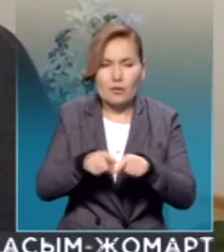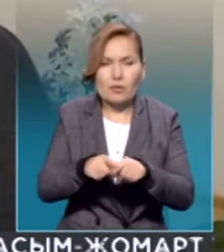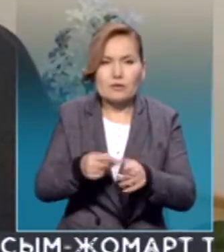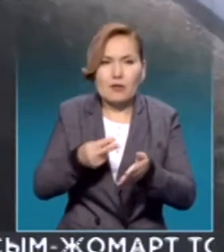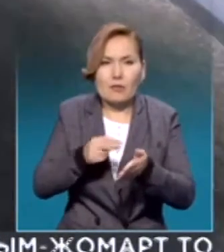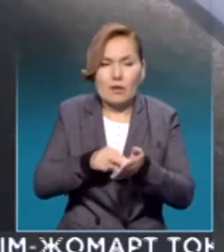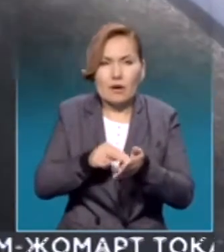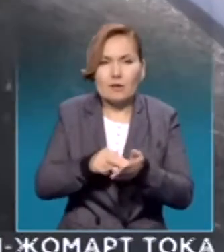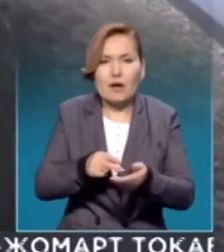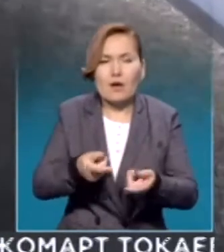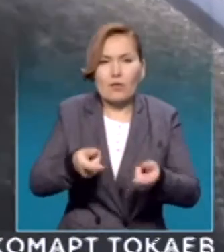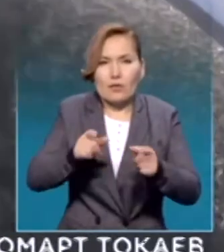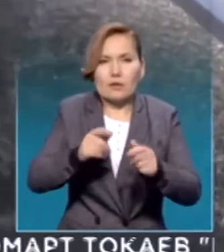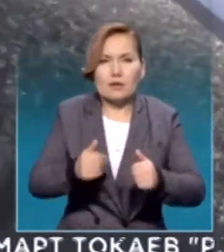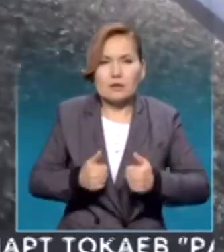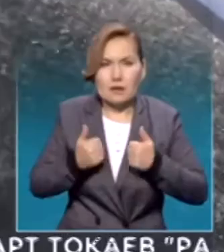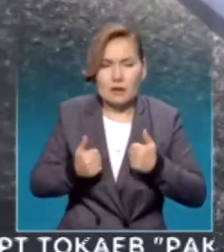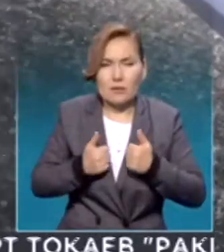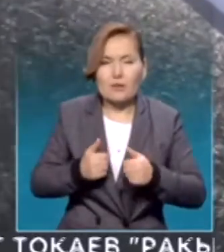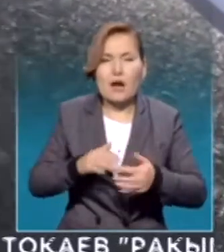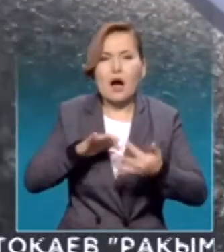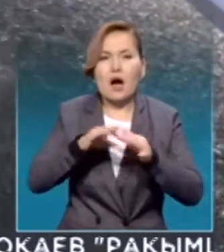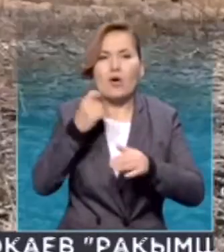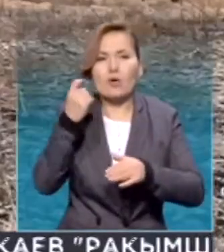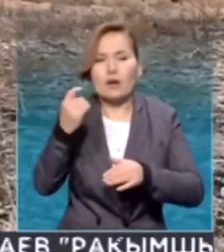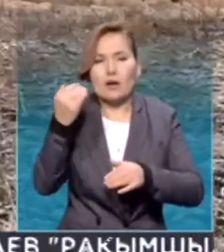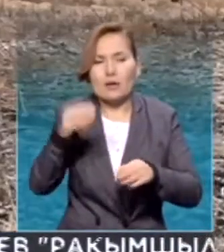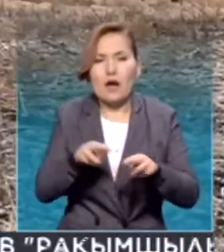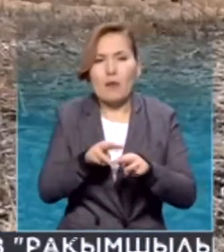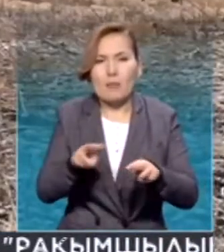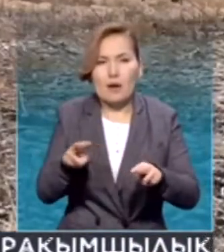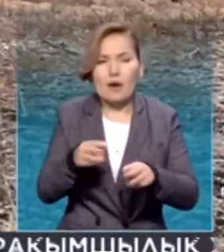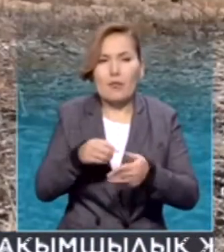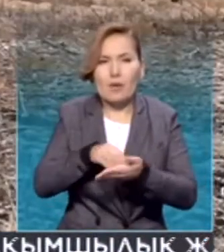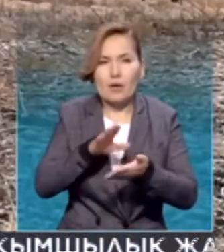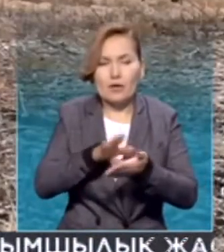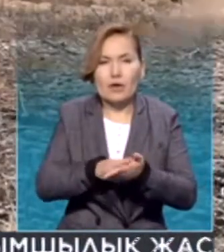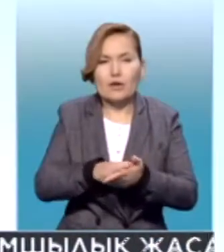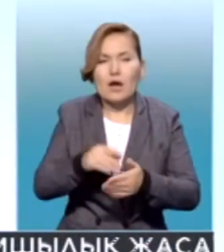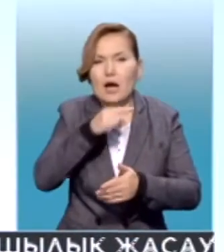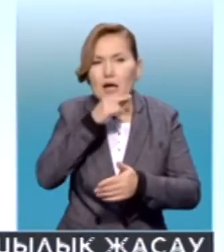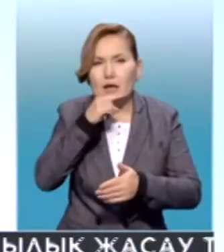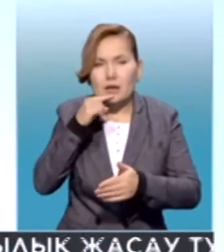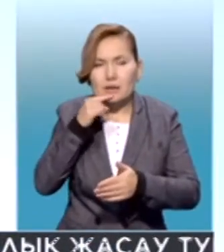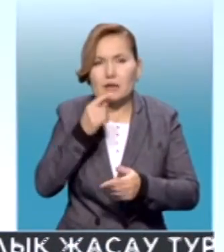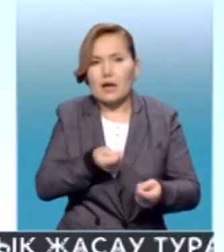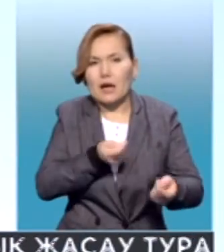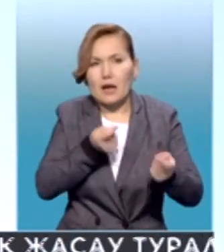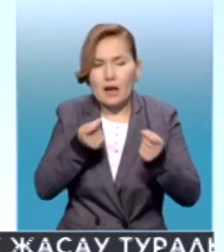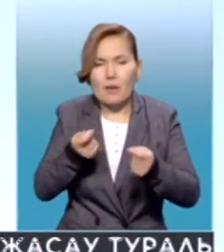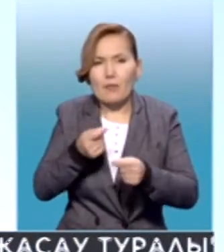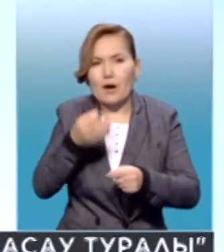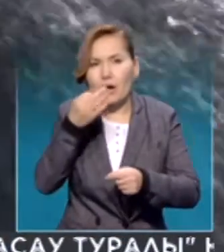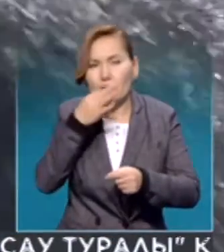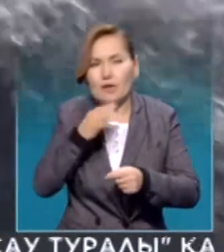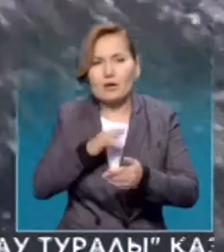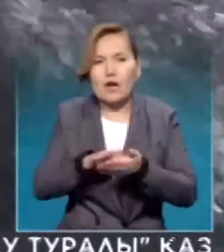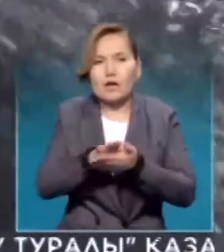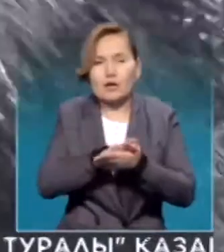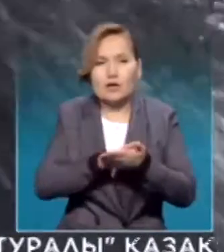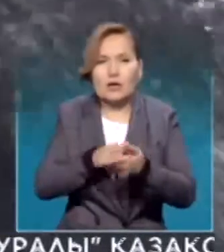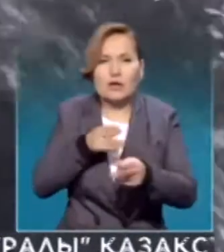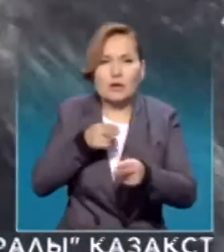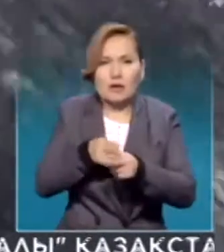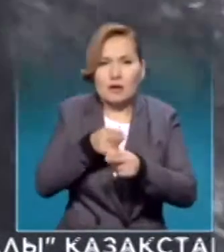келесі жылда. Ал ауыл шаруашылығы министрлігіндегілер болса, көршілден ағылты келіп жатқан астыққа ешқандай шектеу